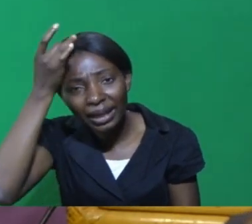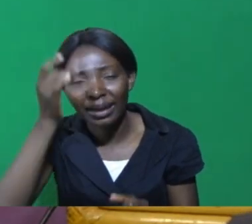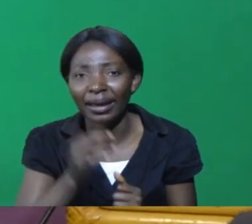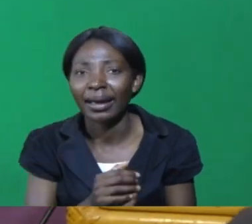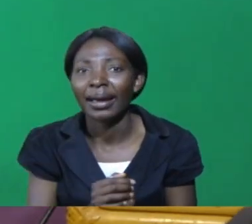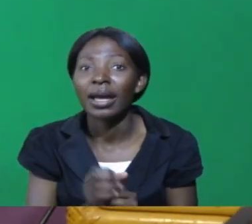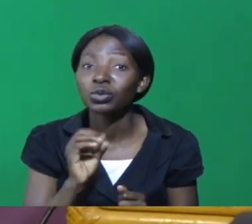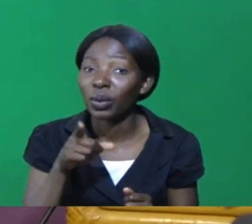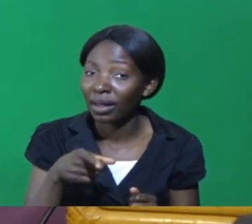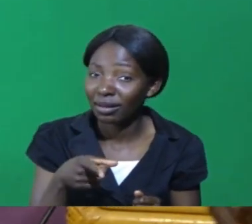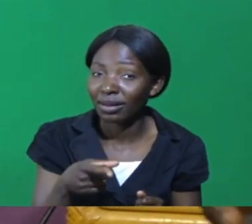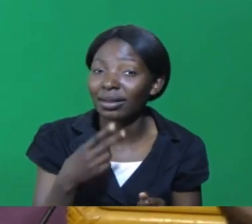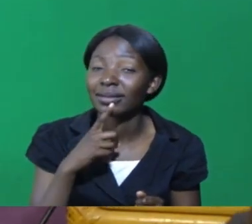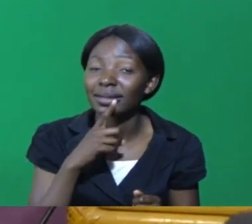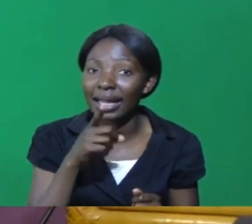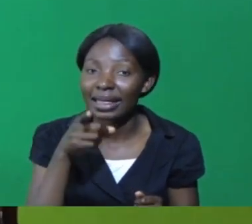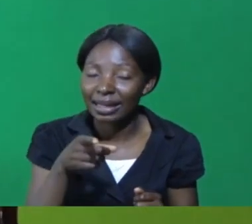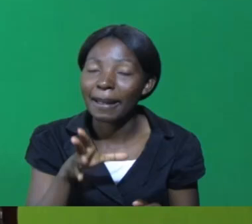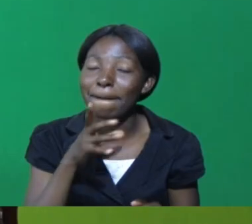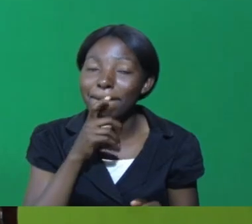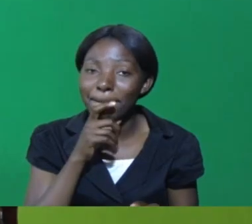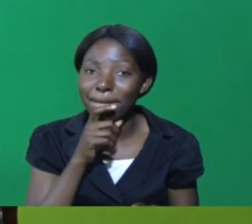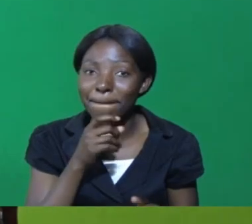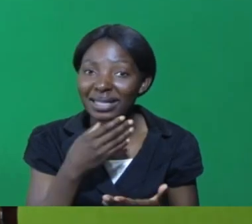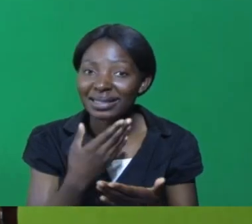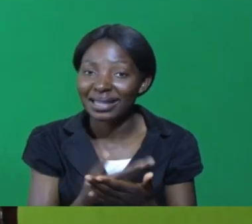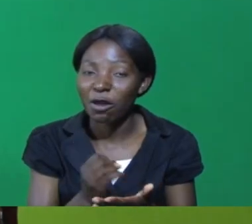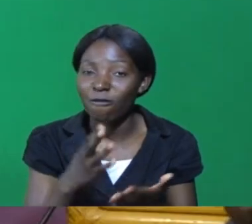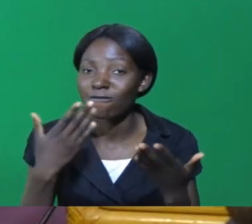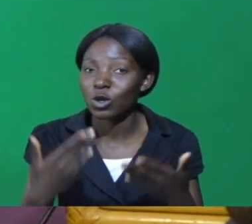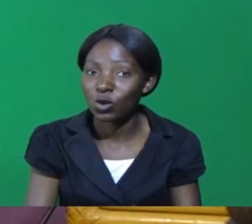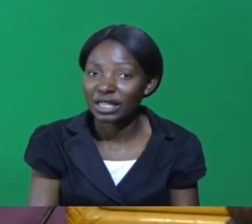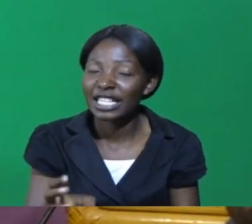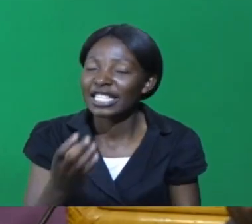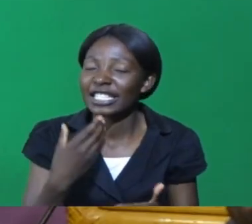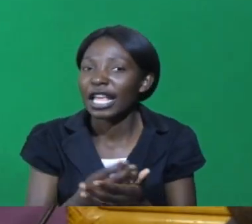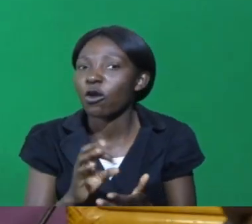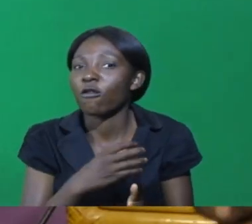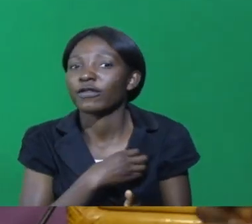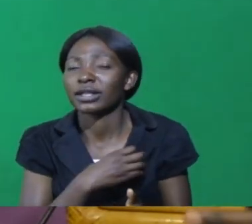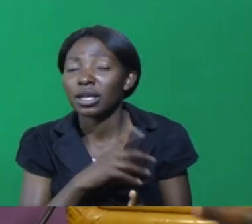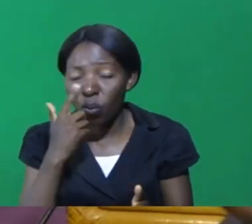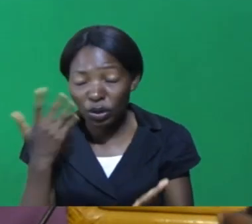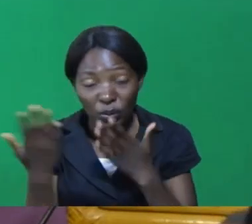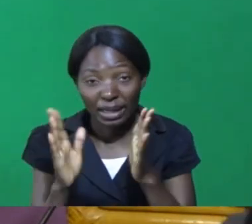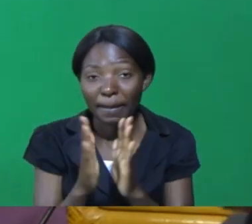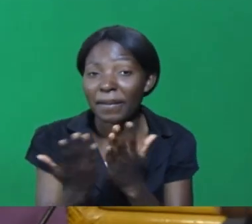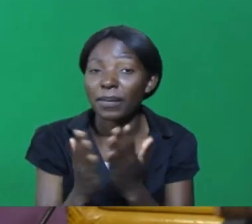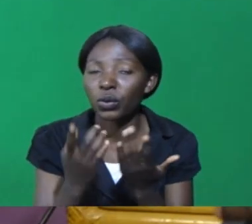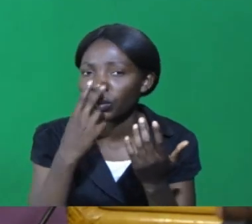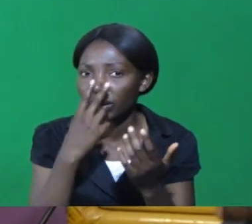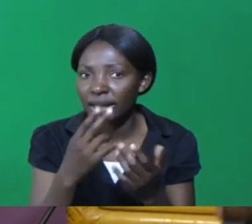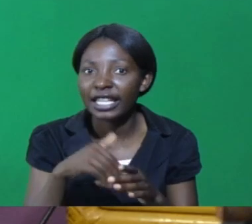uyu. Saka pana pari kunzi mwanakomana wokurashika. Saka mukadzidza bhaibheri nemuvateereri muchaona